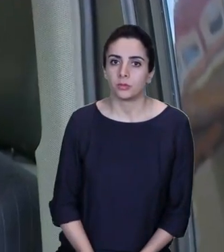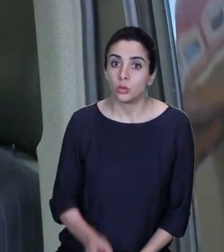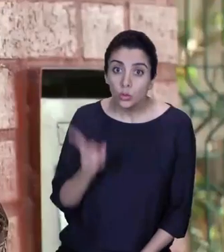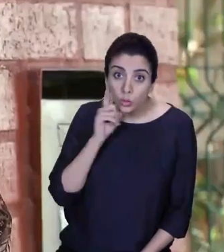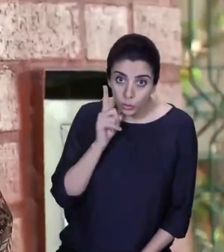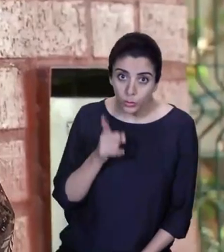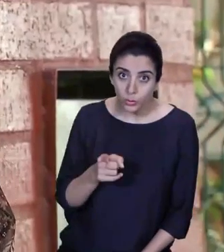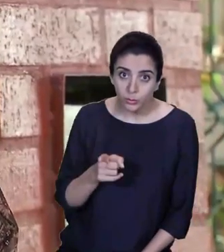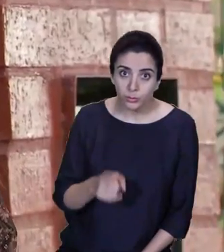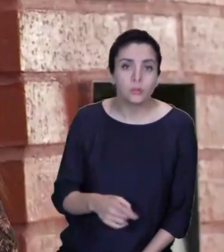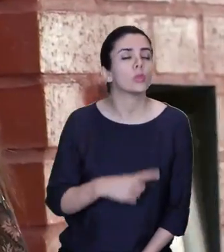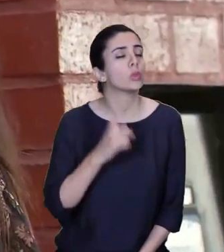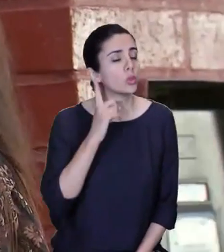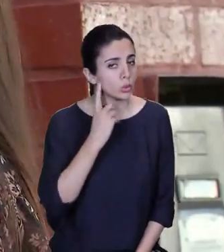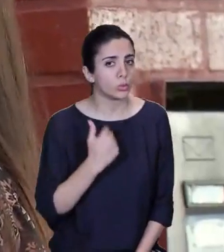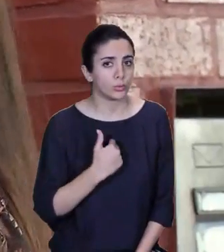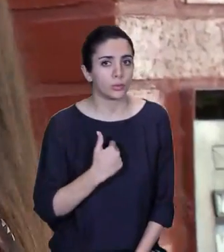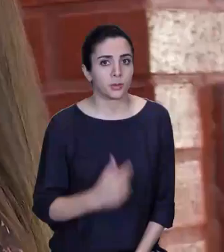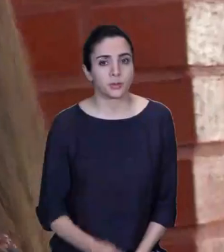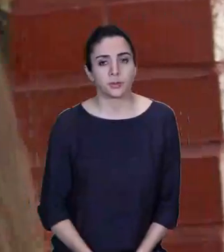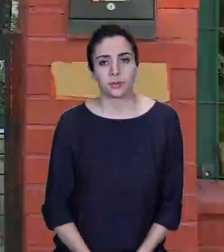Duydun mu beni? Duydum.